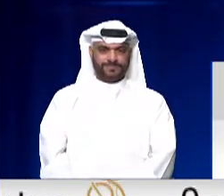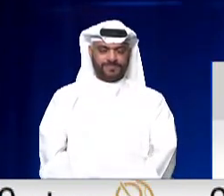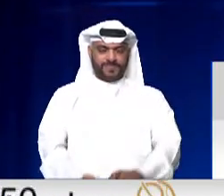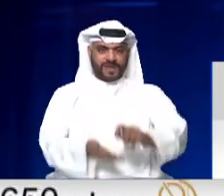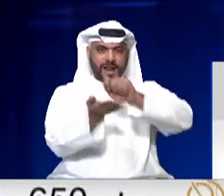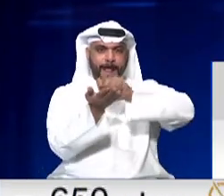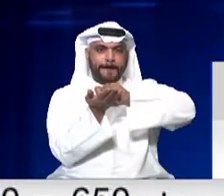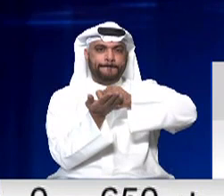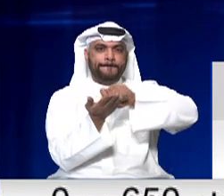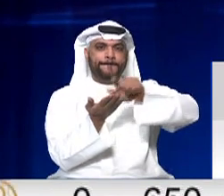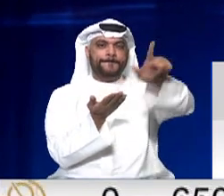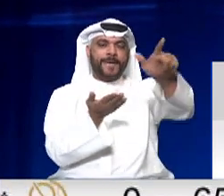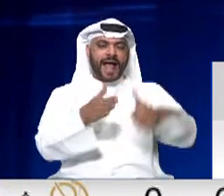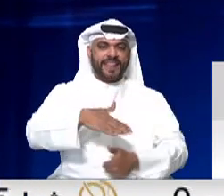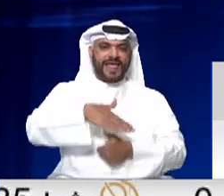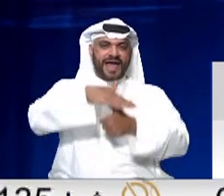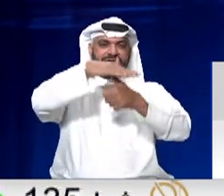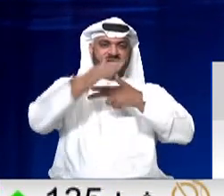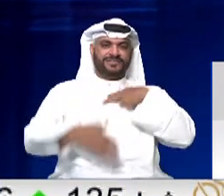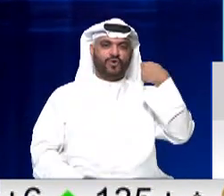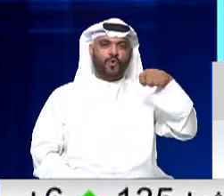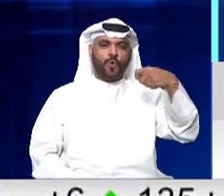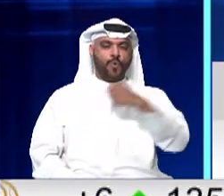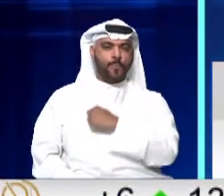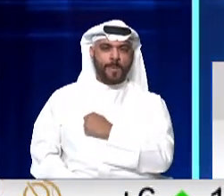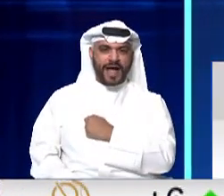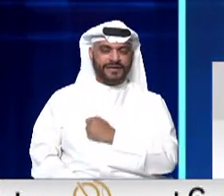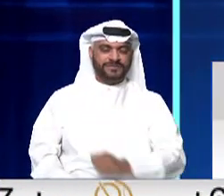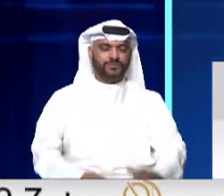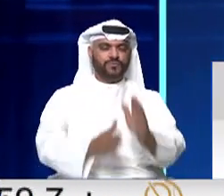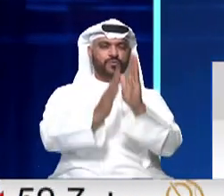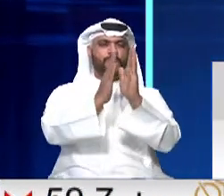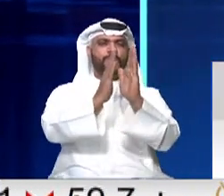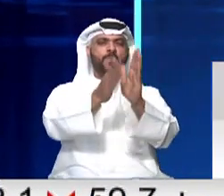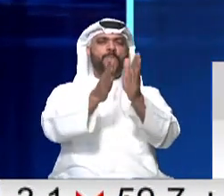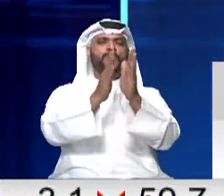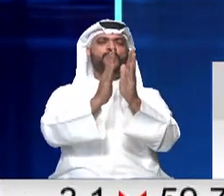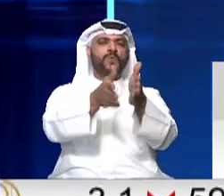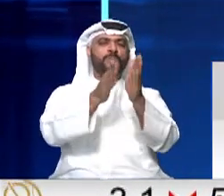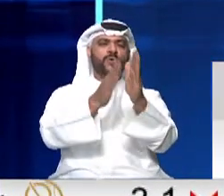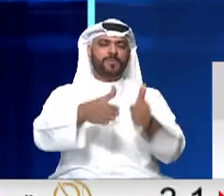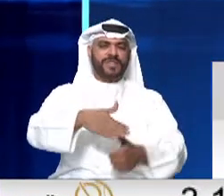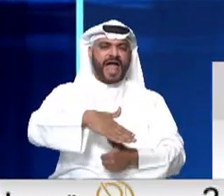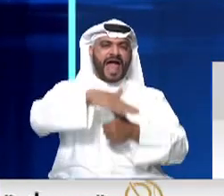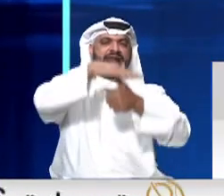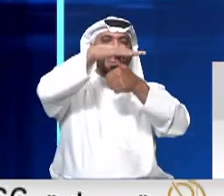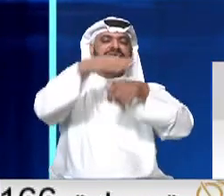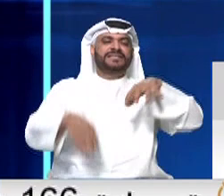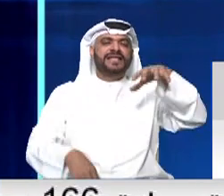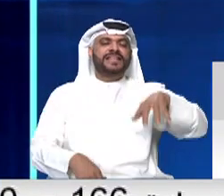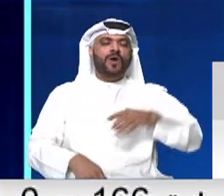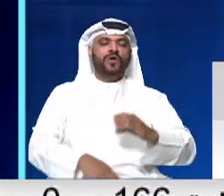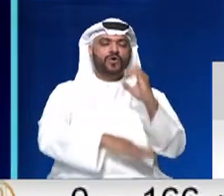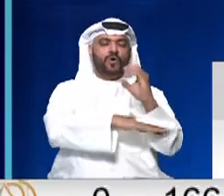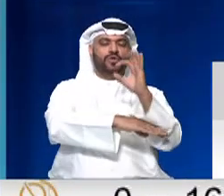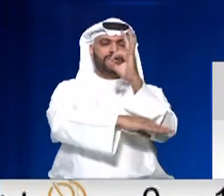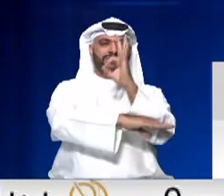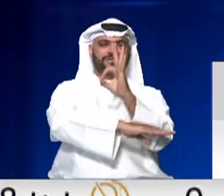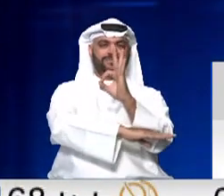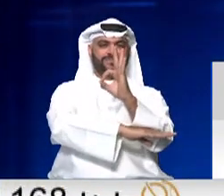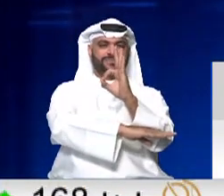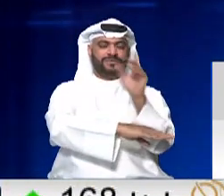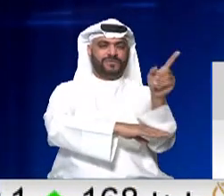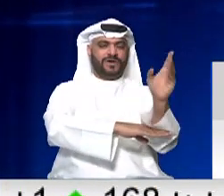كما بعث اسمه الشيخ احمد نواف الاحمد الصباح رئيس مجلس الوزراء حفظه الله ببرقيه تهنئه الى فخامه الرئيس الحسن